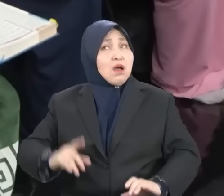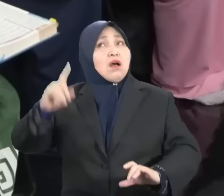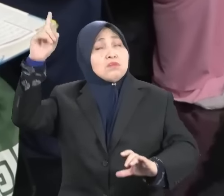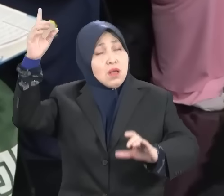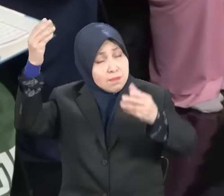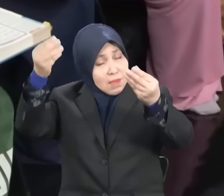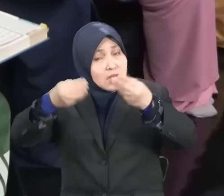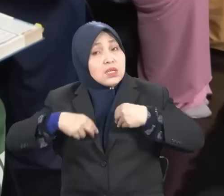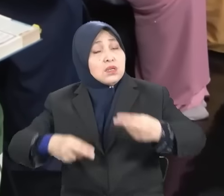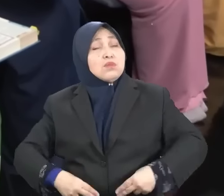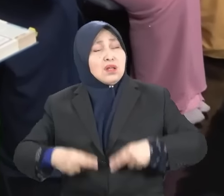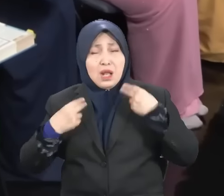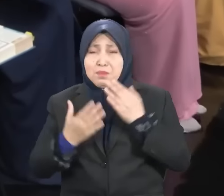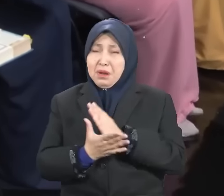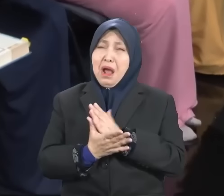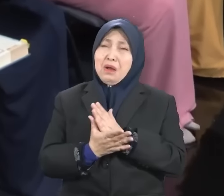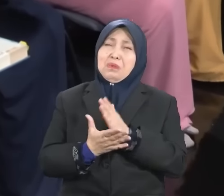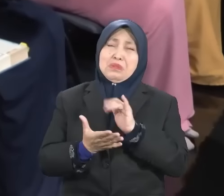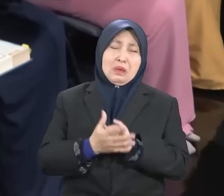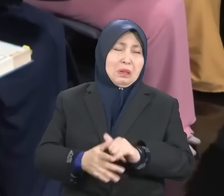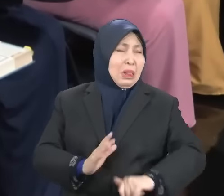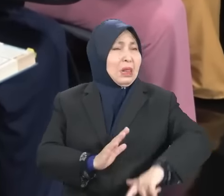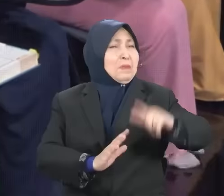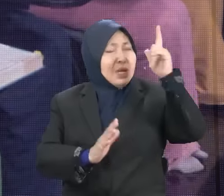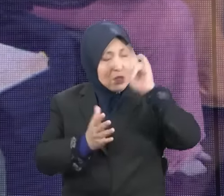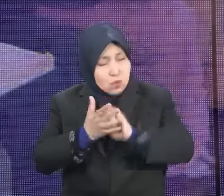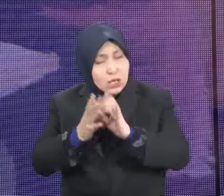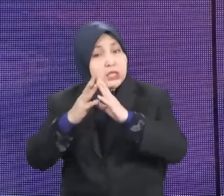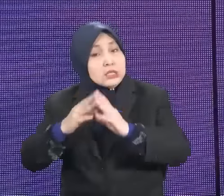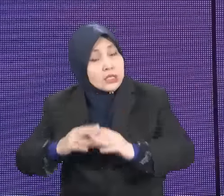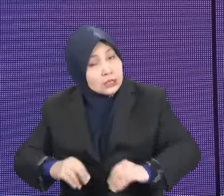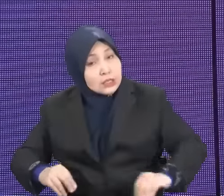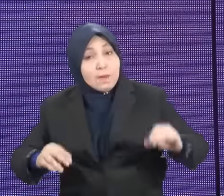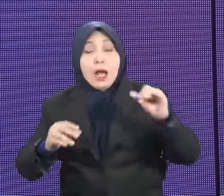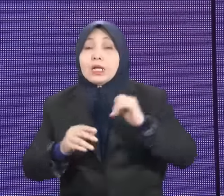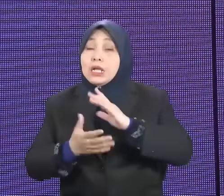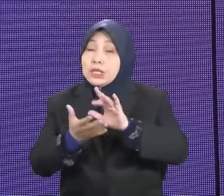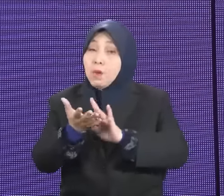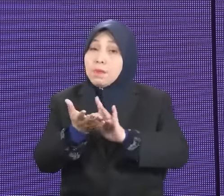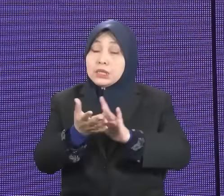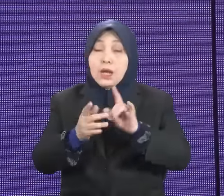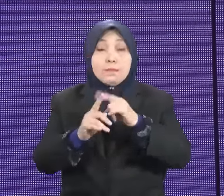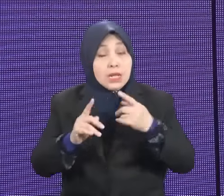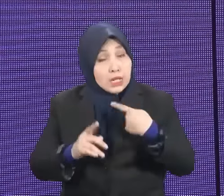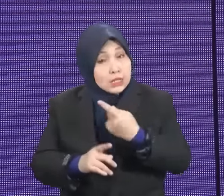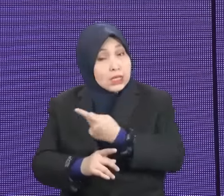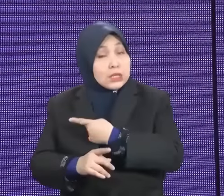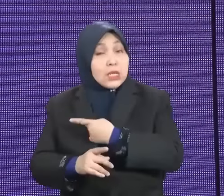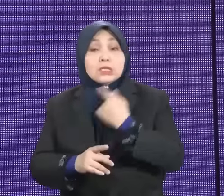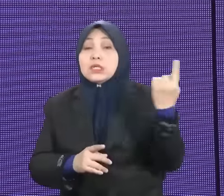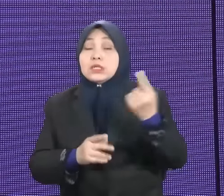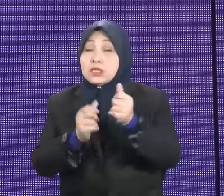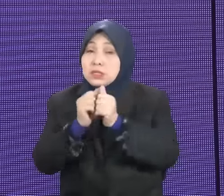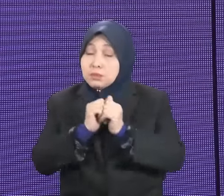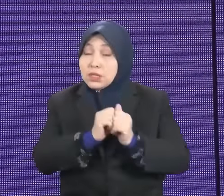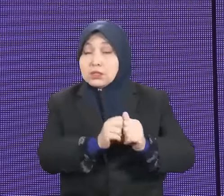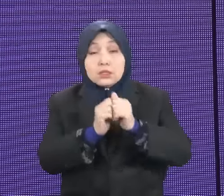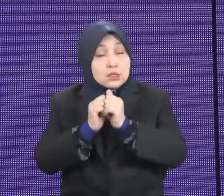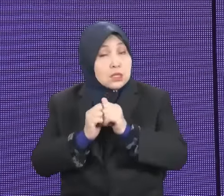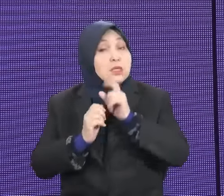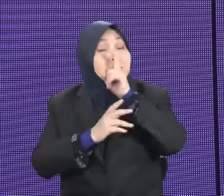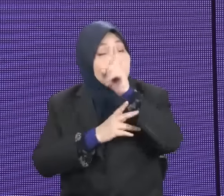ragunya itu lebih itu akan di selesaikan akan diobati apabila kita senantiasa bersama Al